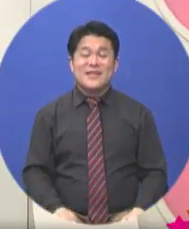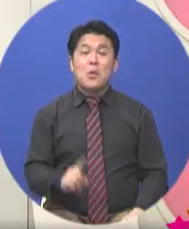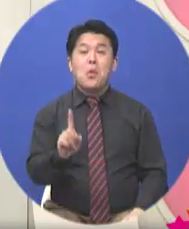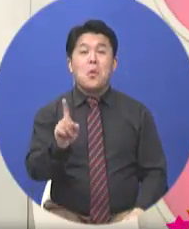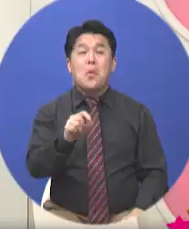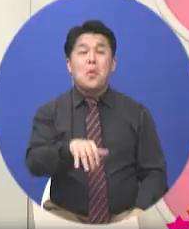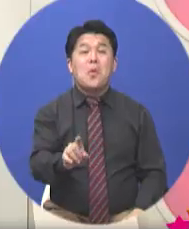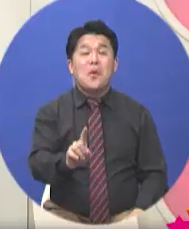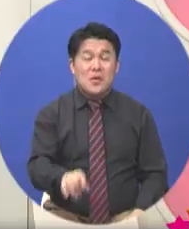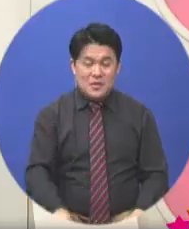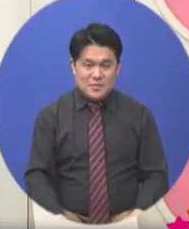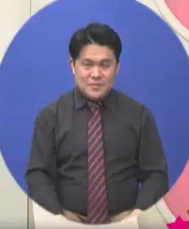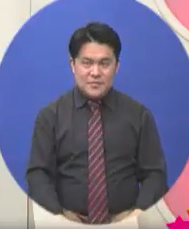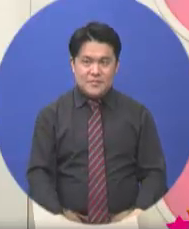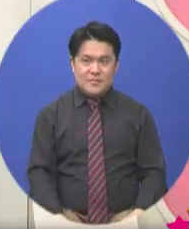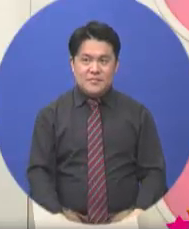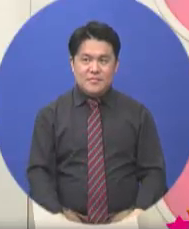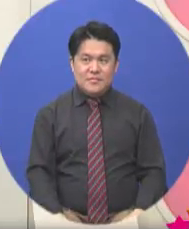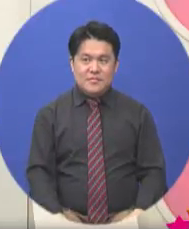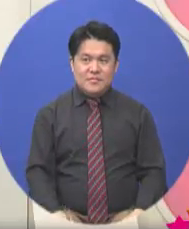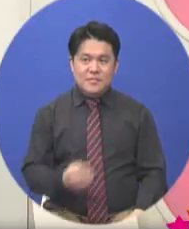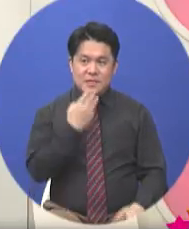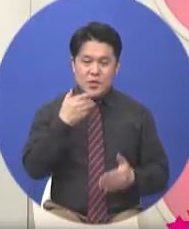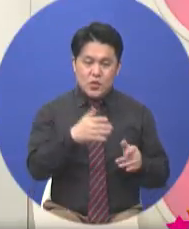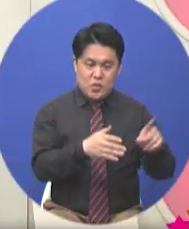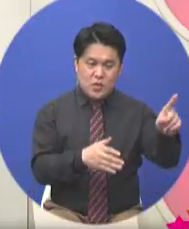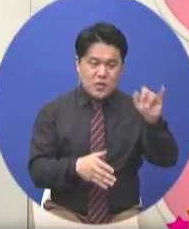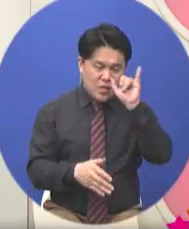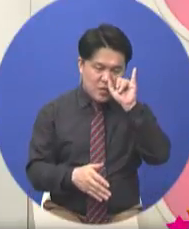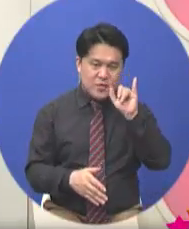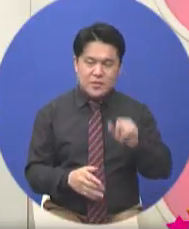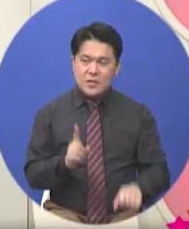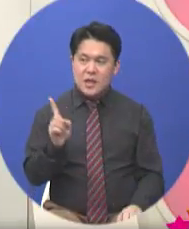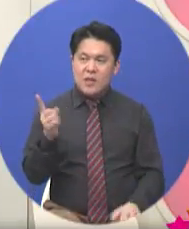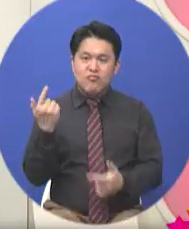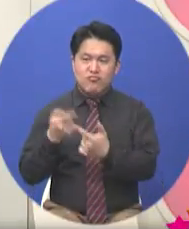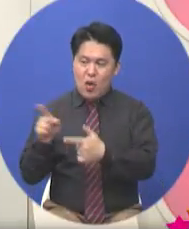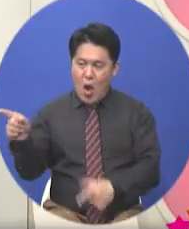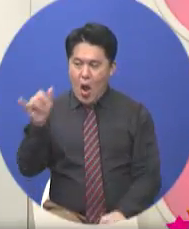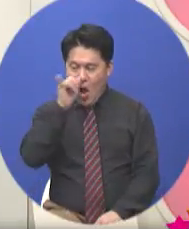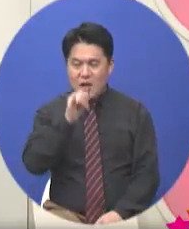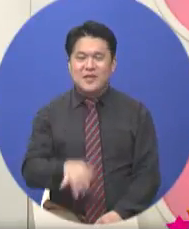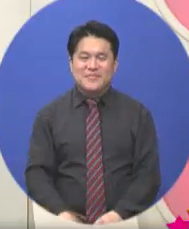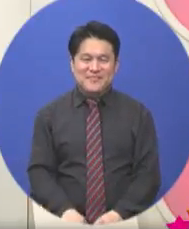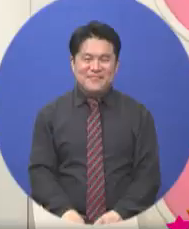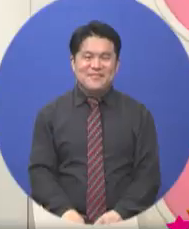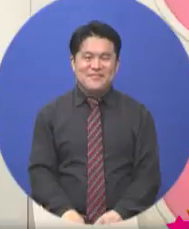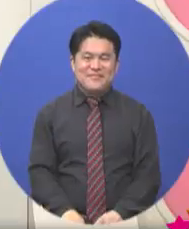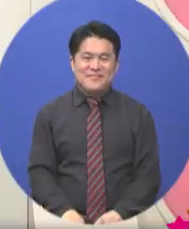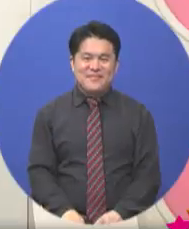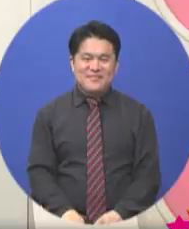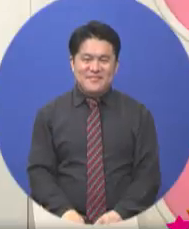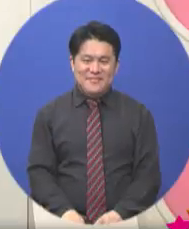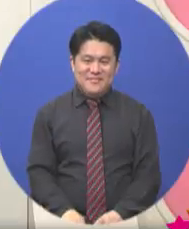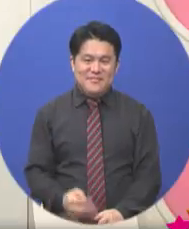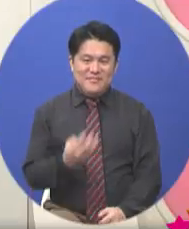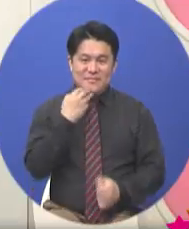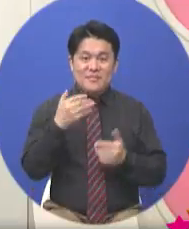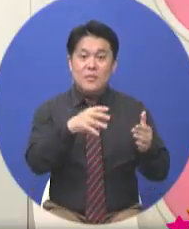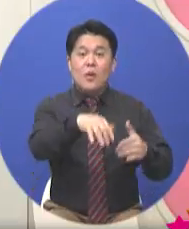어디로 나가 있어요? 뭐 경기도가 맨 있어요. 하나는 부산이 있고. 네. 하나는 부산에 경기도 하고도